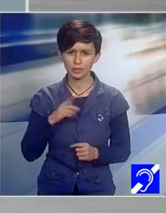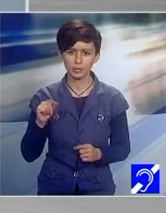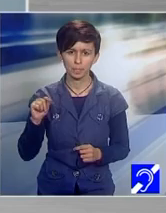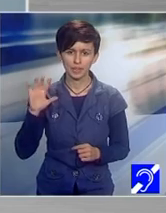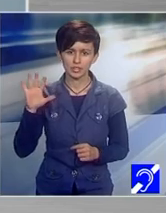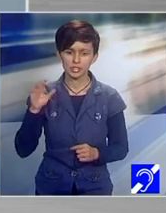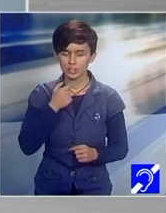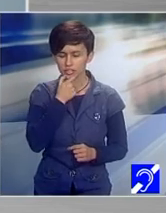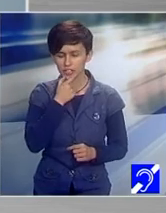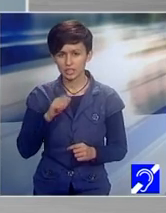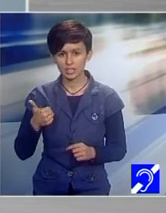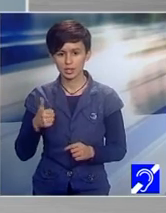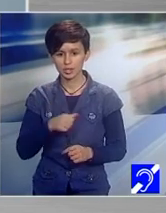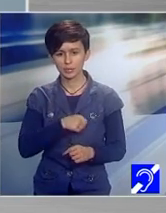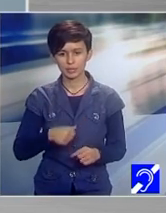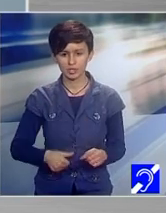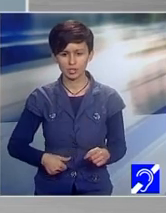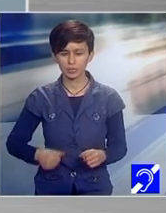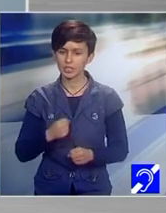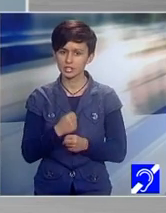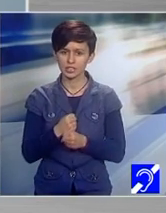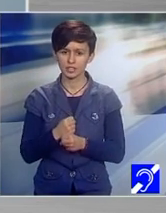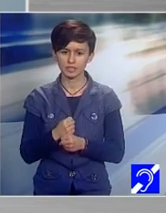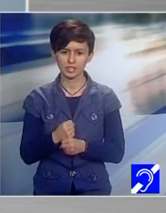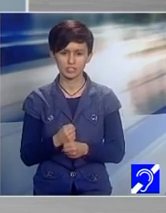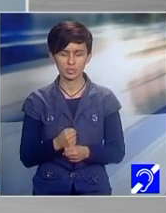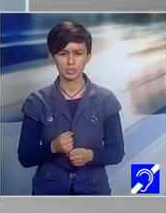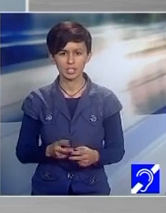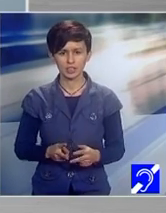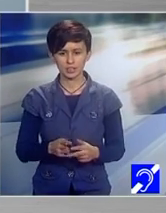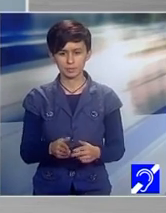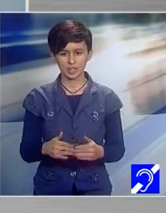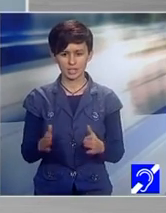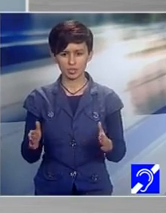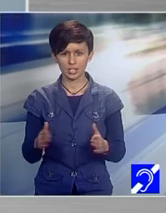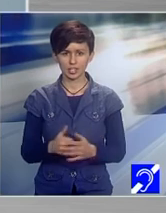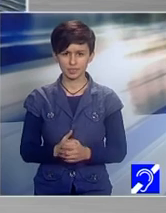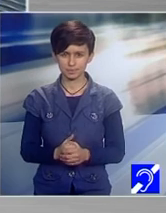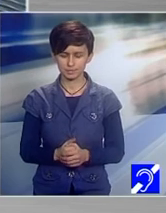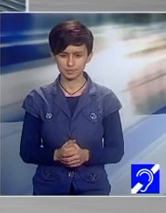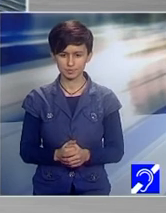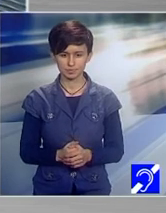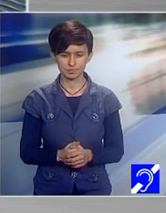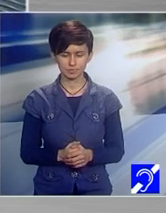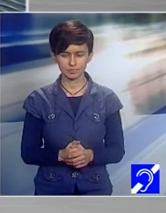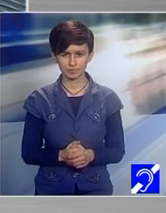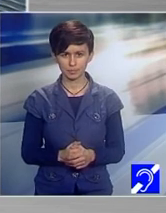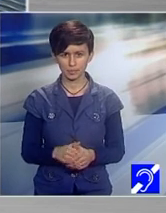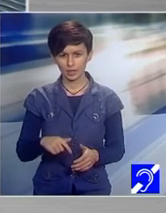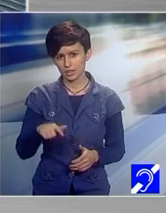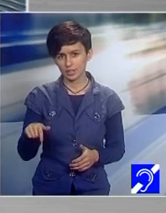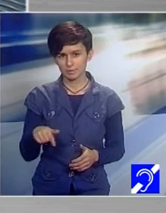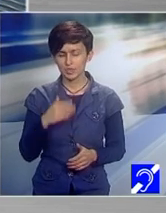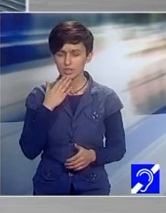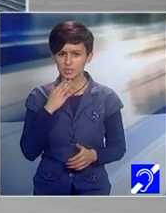prima operație, facem inaugurare. Da. Da. Ca la carte. Am reușit, din păcate n-am reușit să